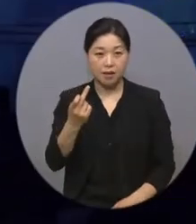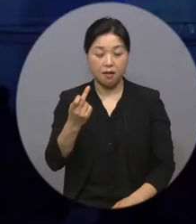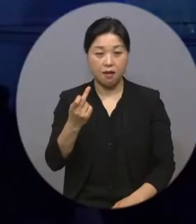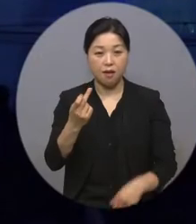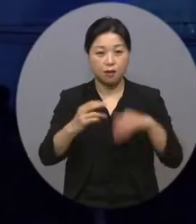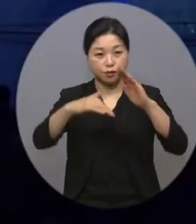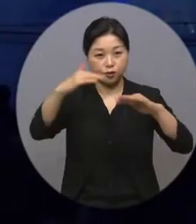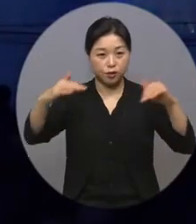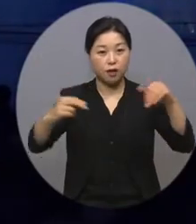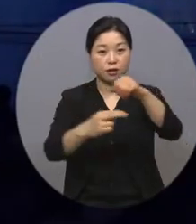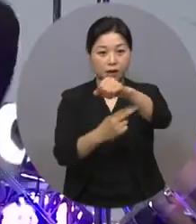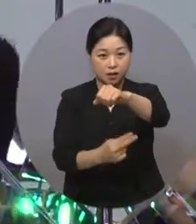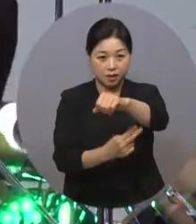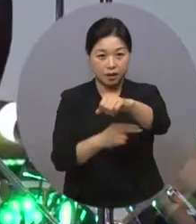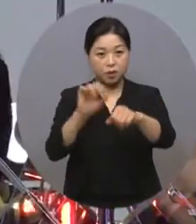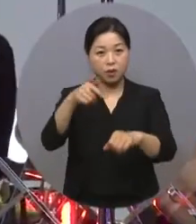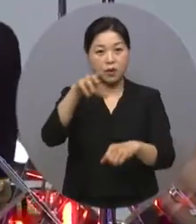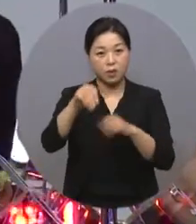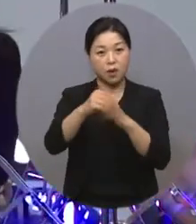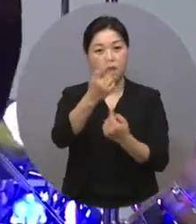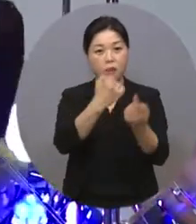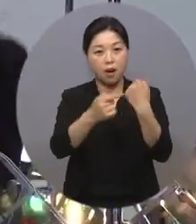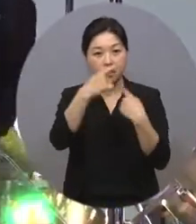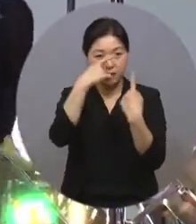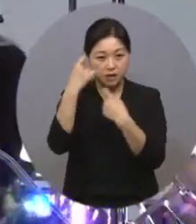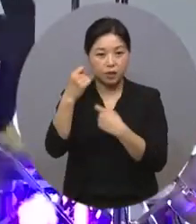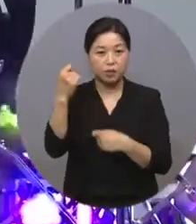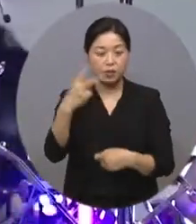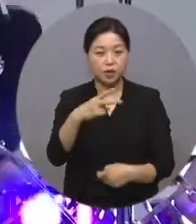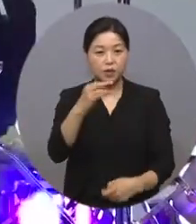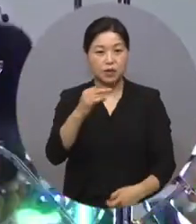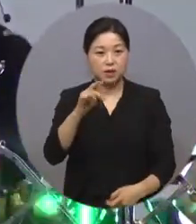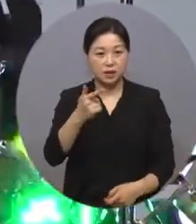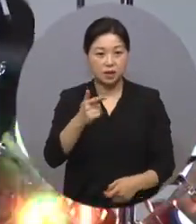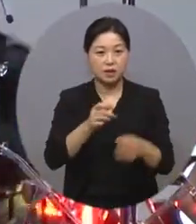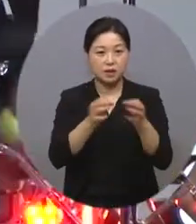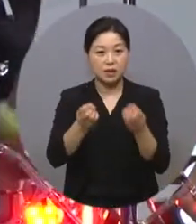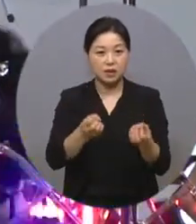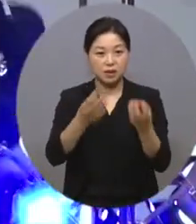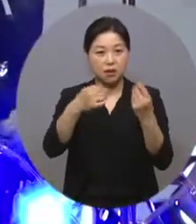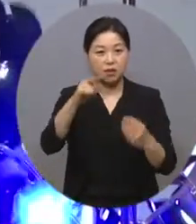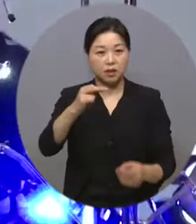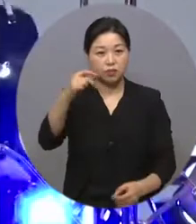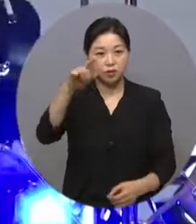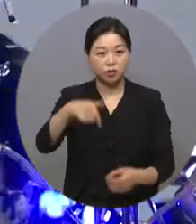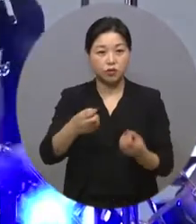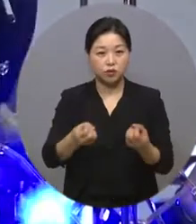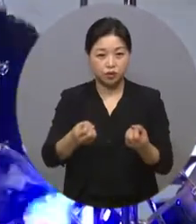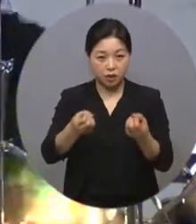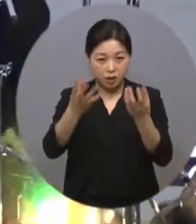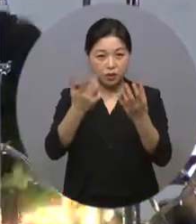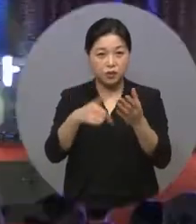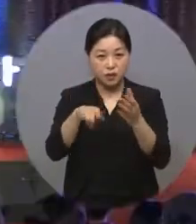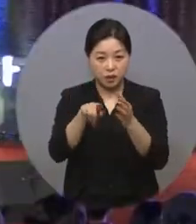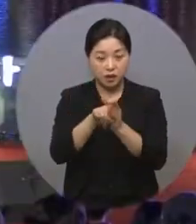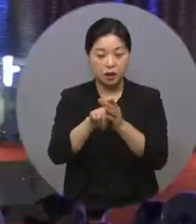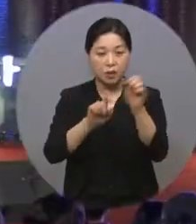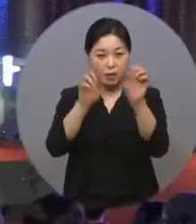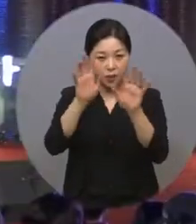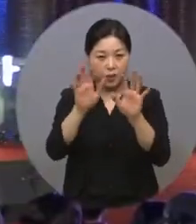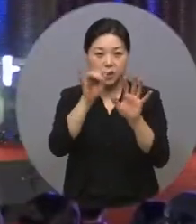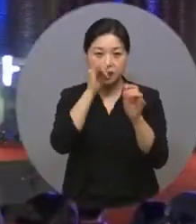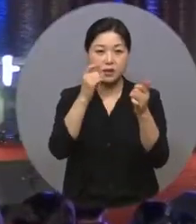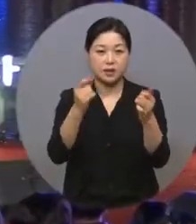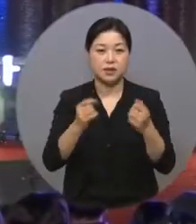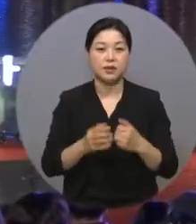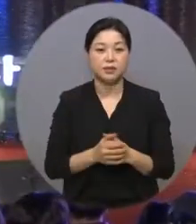500만 명 돌파를 기념하고 제5회 예산장터 삼국축제를 축하하기 위한 빛밤 불꽃축제가 열렸습니다. 이날